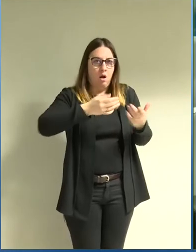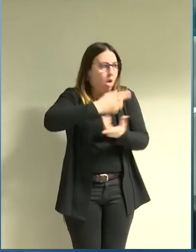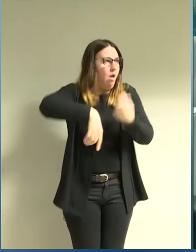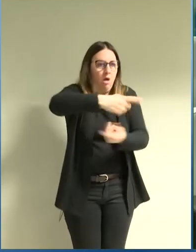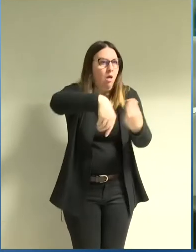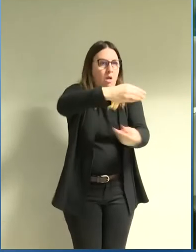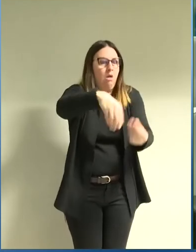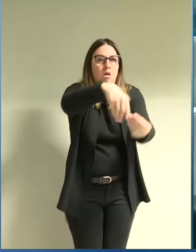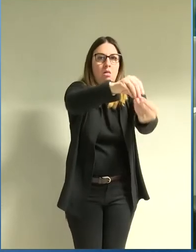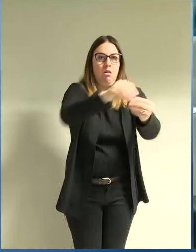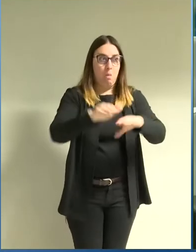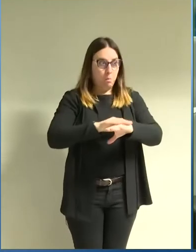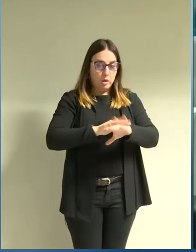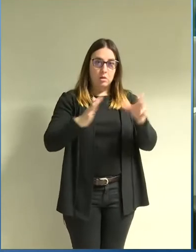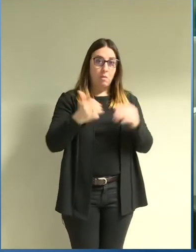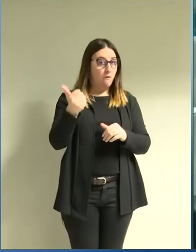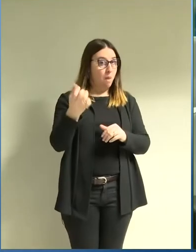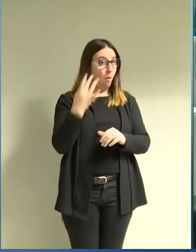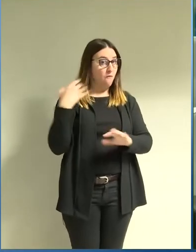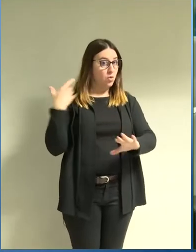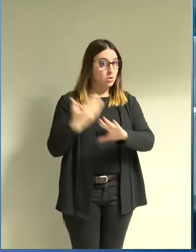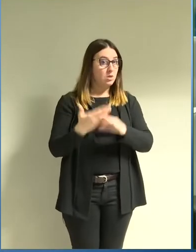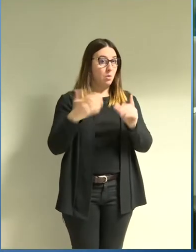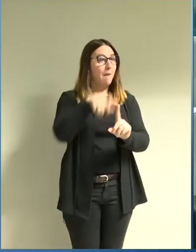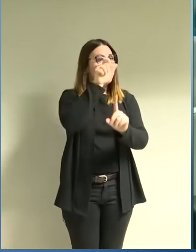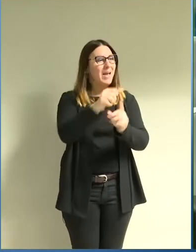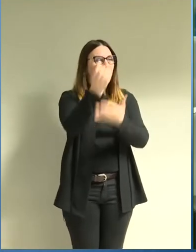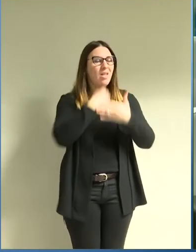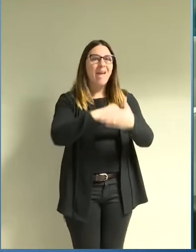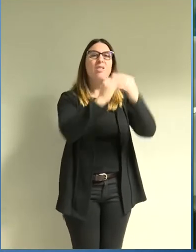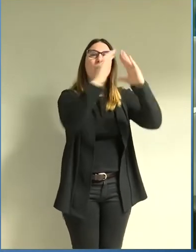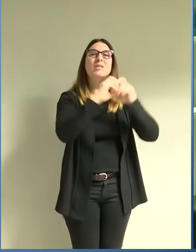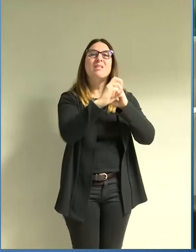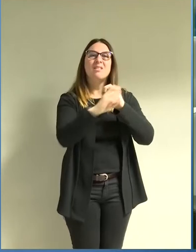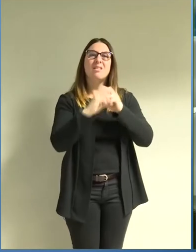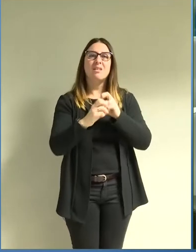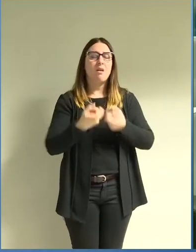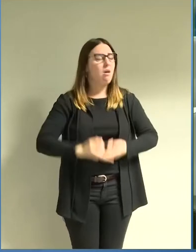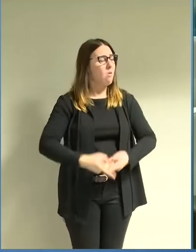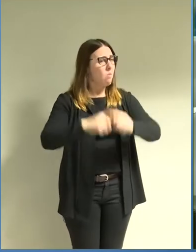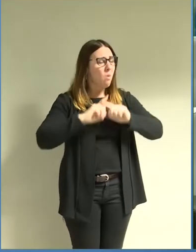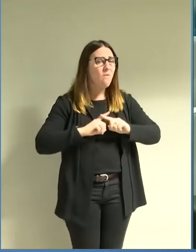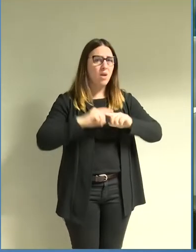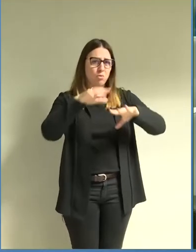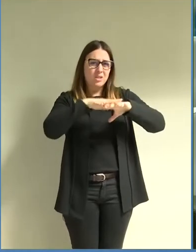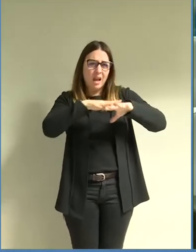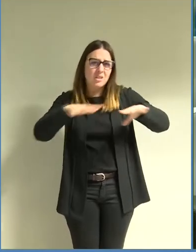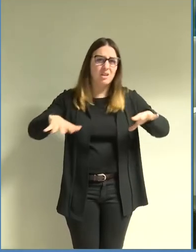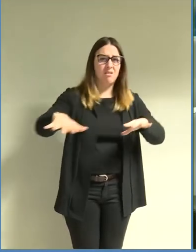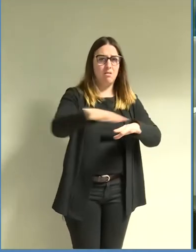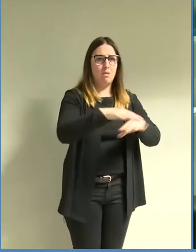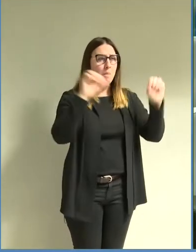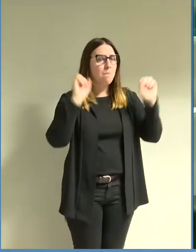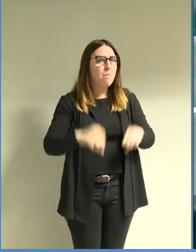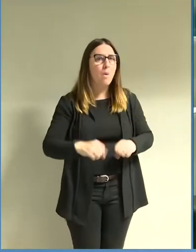possible dont vous n'avez pas voulu pour l'instant c'est l'aide à la personne par exemple j'ai convaincu dans un quartier comme celui ci que